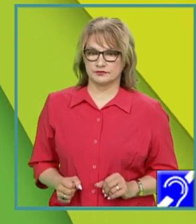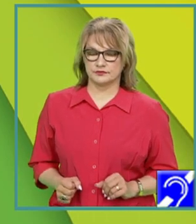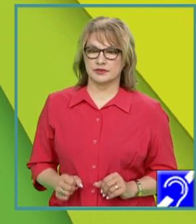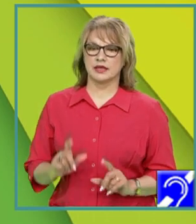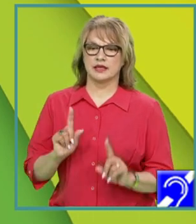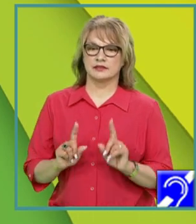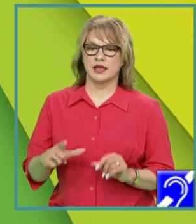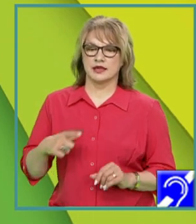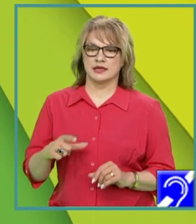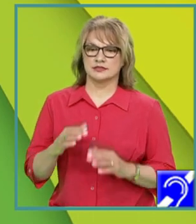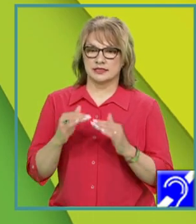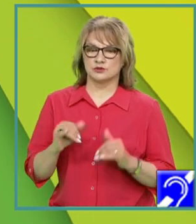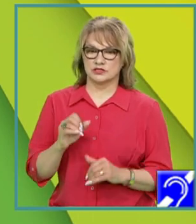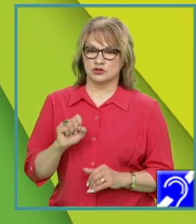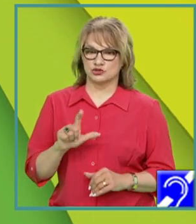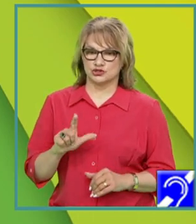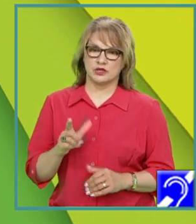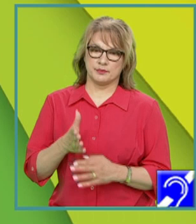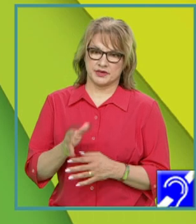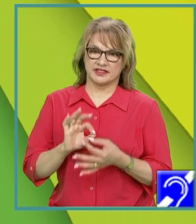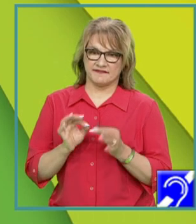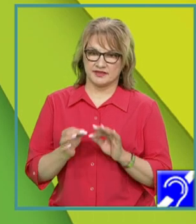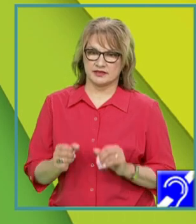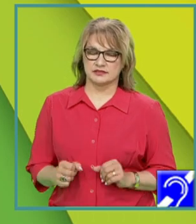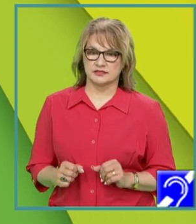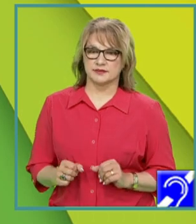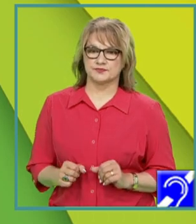dacă este triunghi isoscel prin definiție